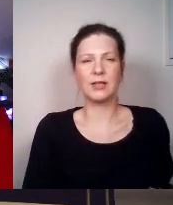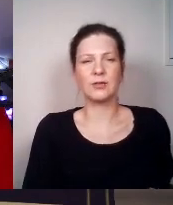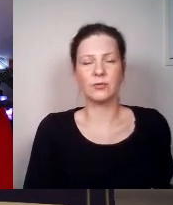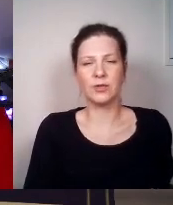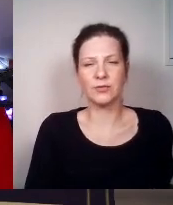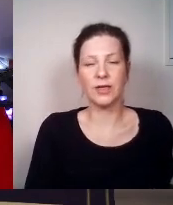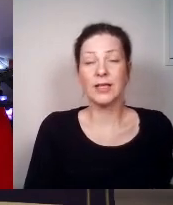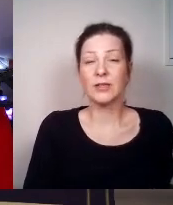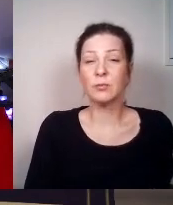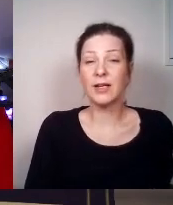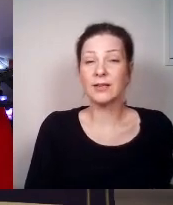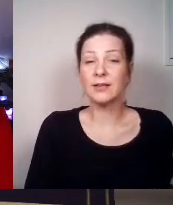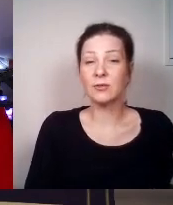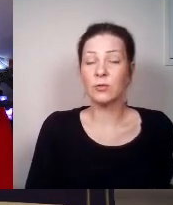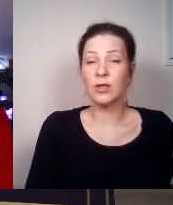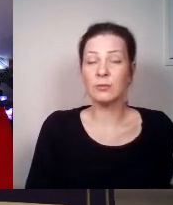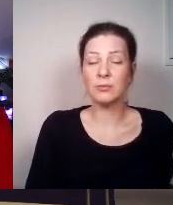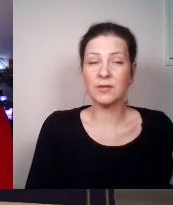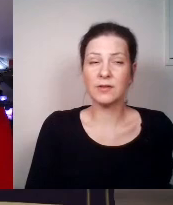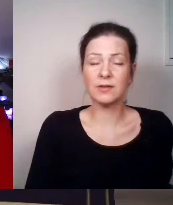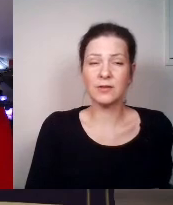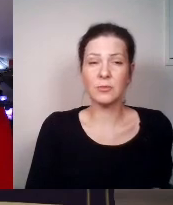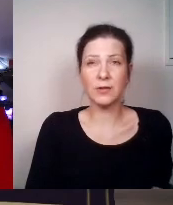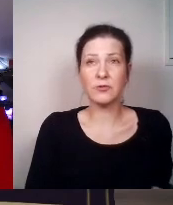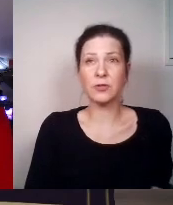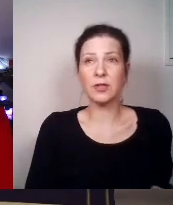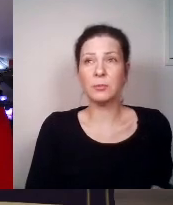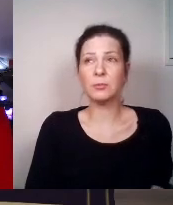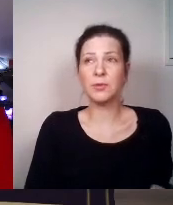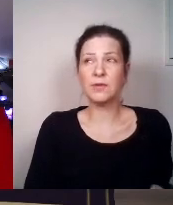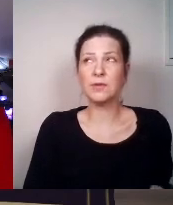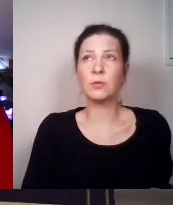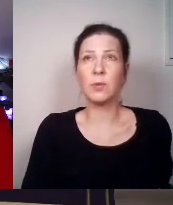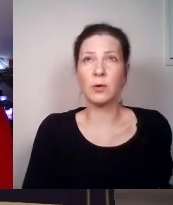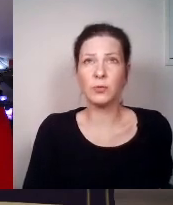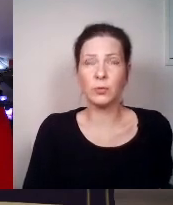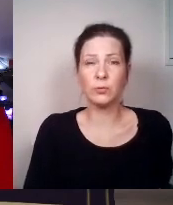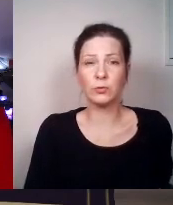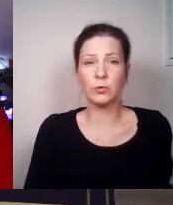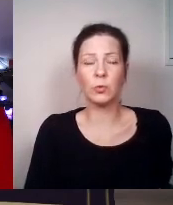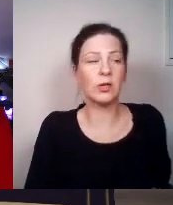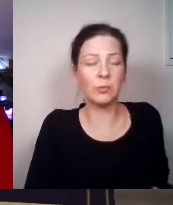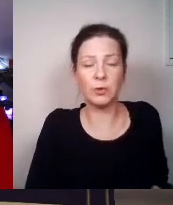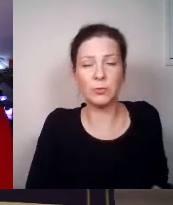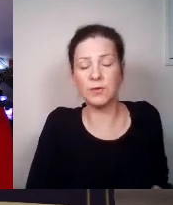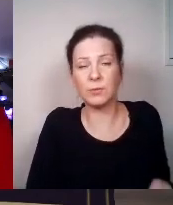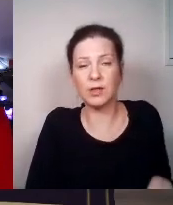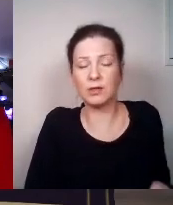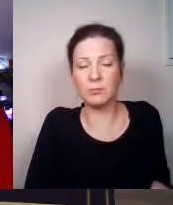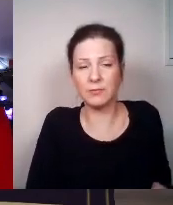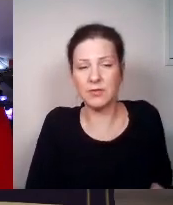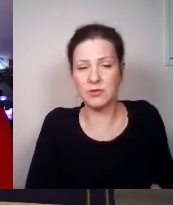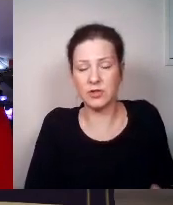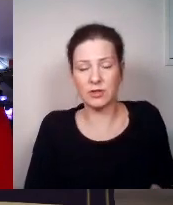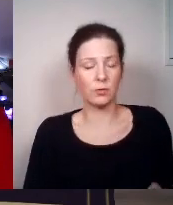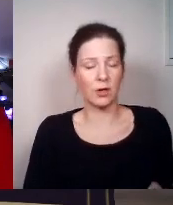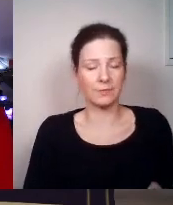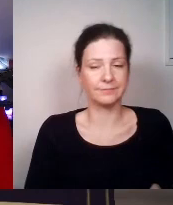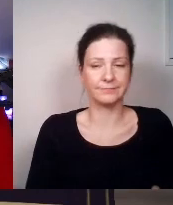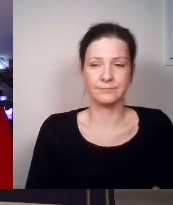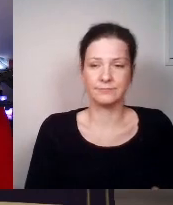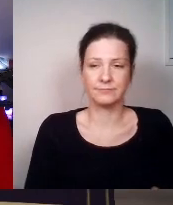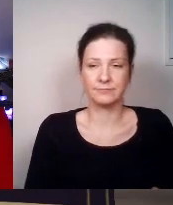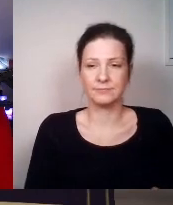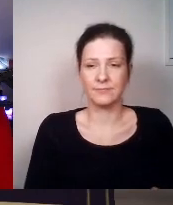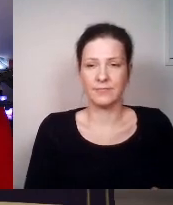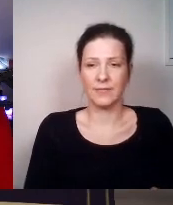habe auch keine Ahnung, wie das war. Ich muss allerdings auch zugeben, dass die spanische Grippe bis zum Ausbruch von Corona überhaupt nicht mehr in meinem Wissensschatz vorkam.